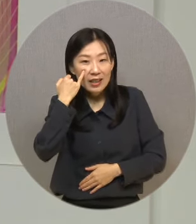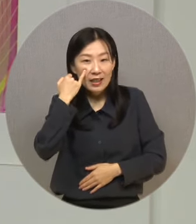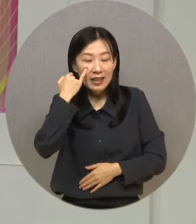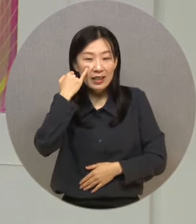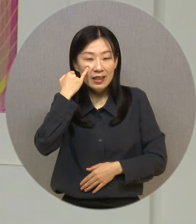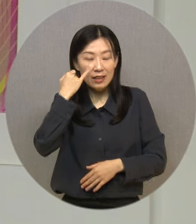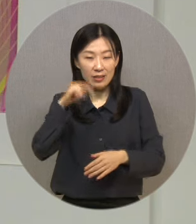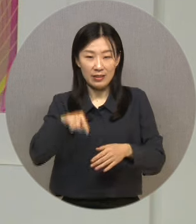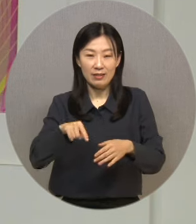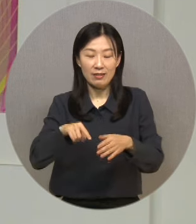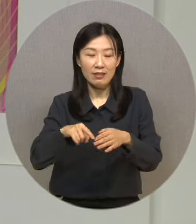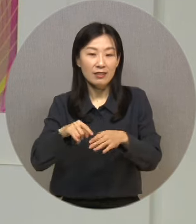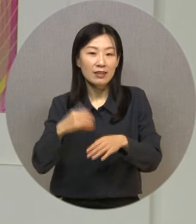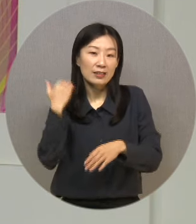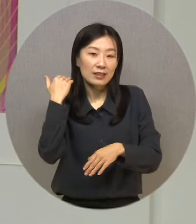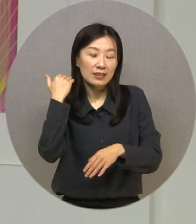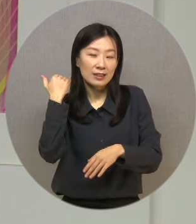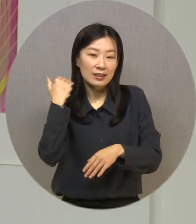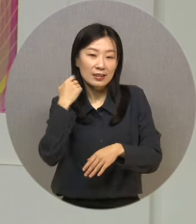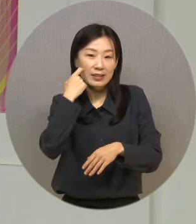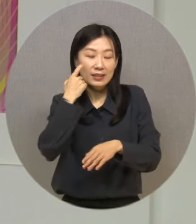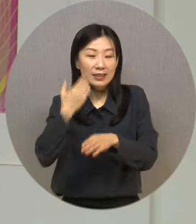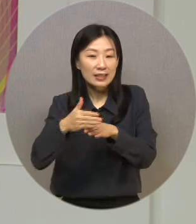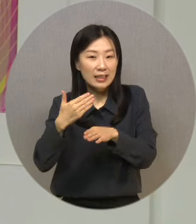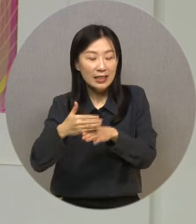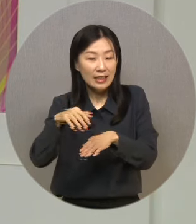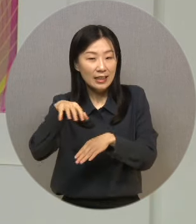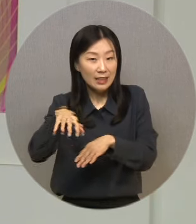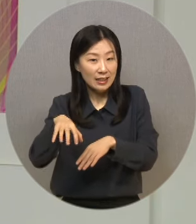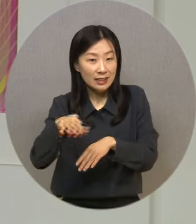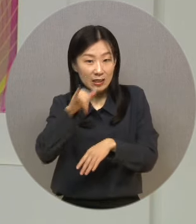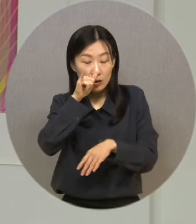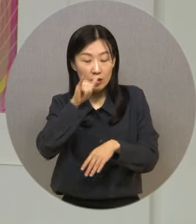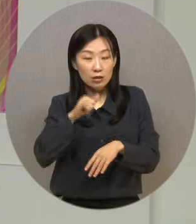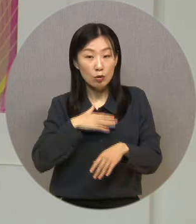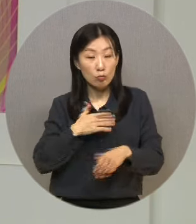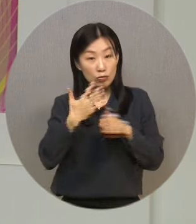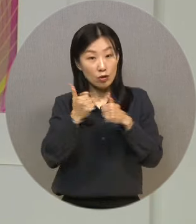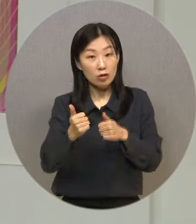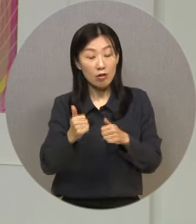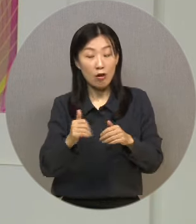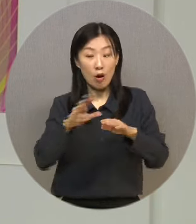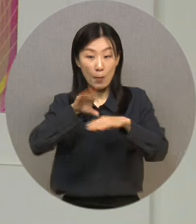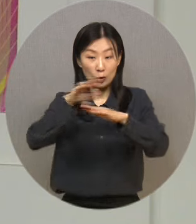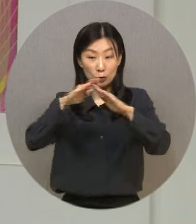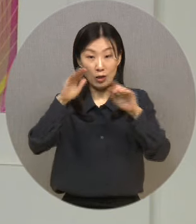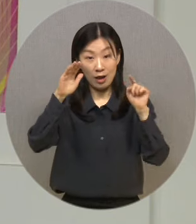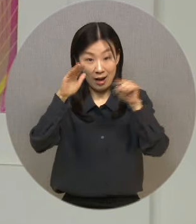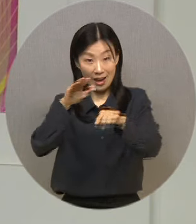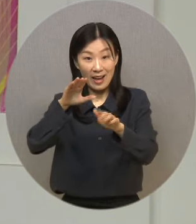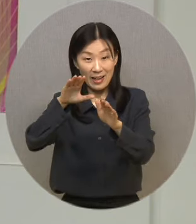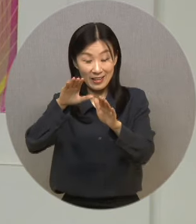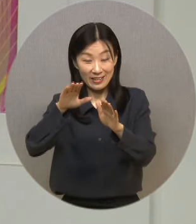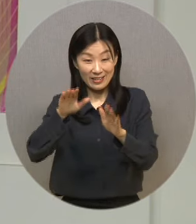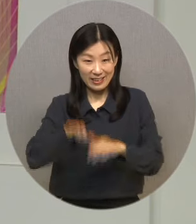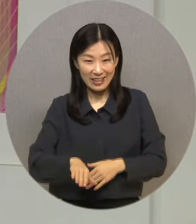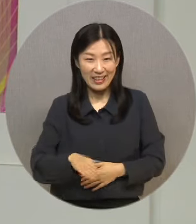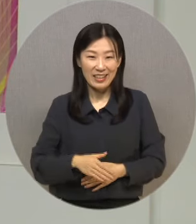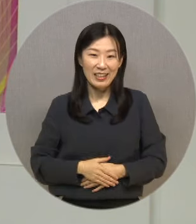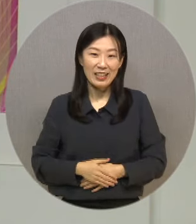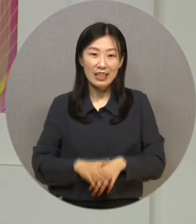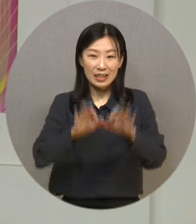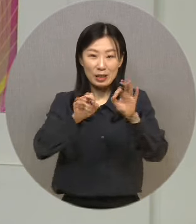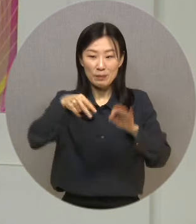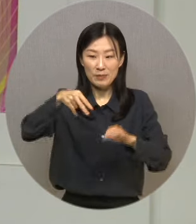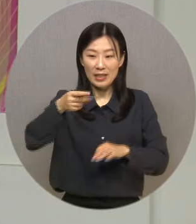방송국에 좀 와봐라. 네. 그래갖고 이제 방송국에 갔어요. 예. 방송국에 갔는데 이 저 김세레나를